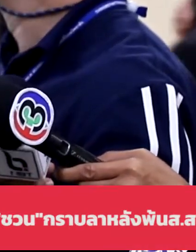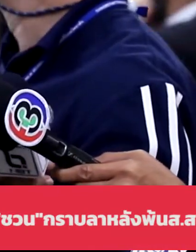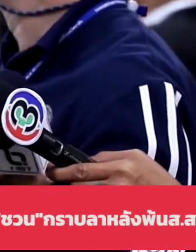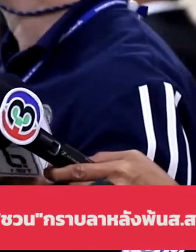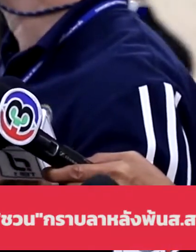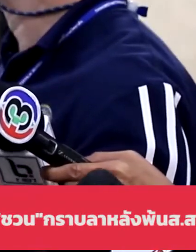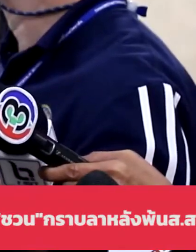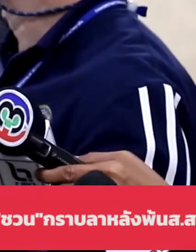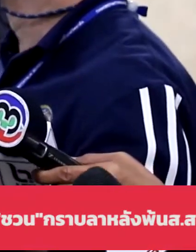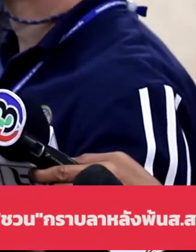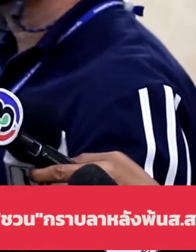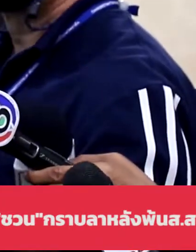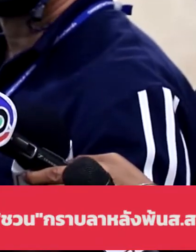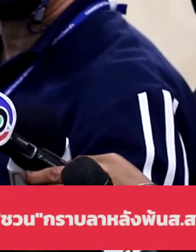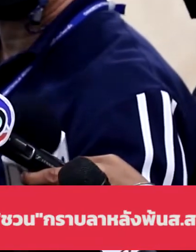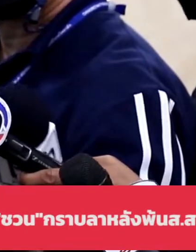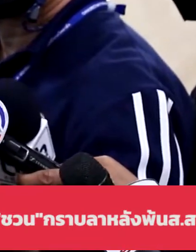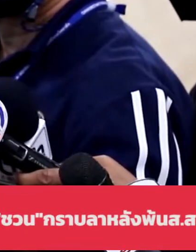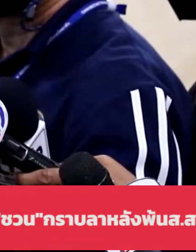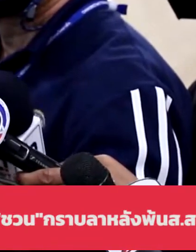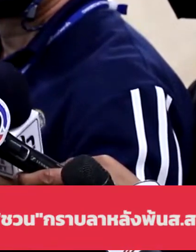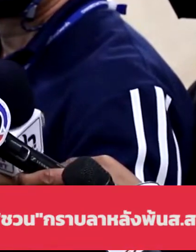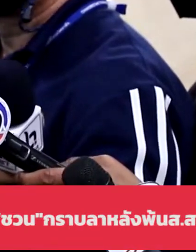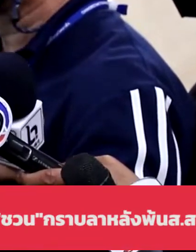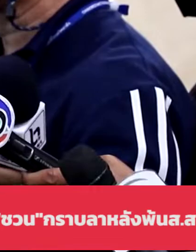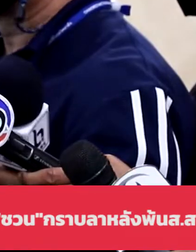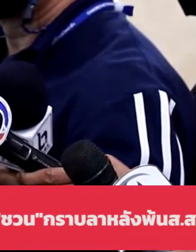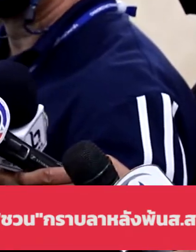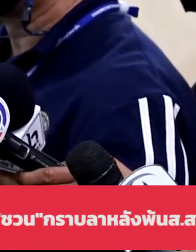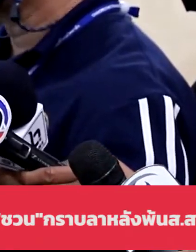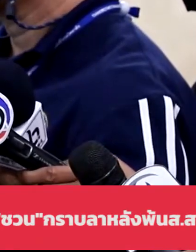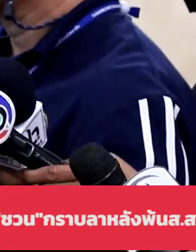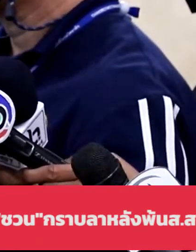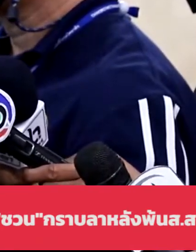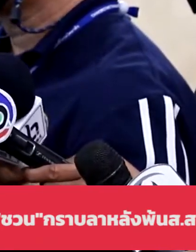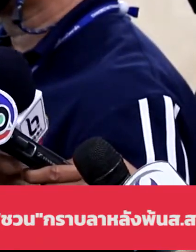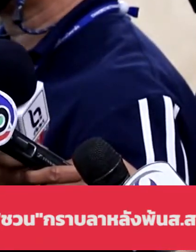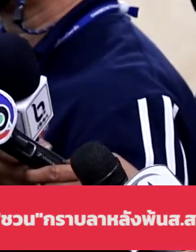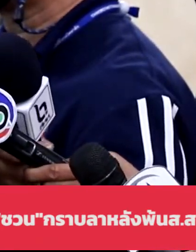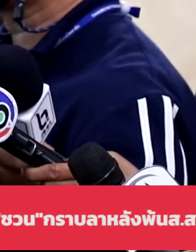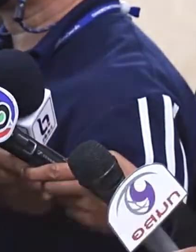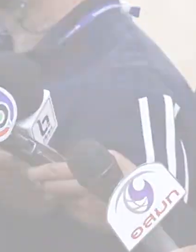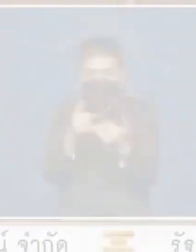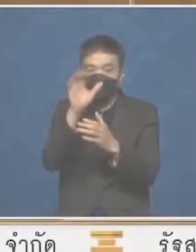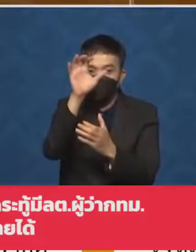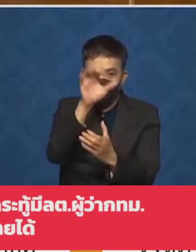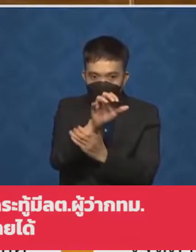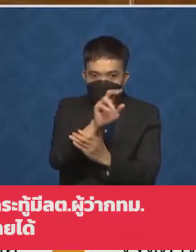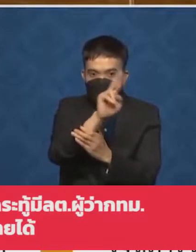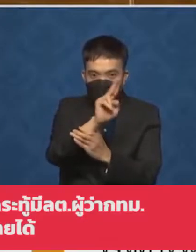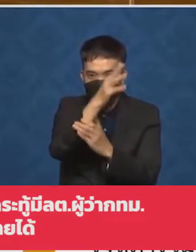มาชิกพรรคแล้วขอวางเฉยยืนยันผู้สมัครคนใหม่ไม่ใช่มรดกของตนเอง